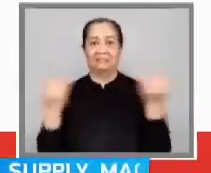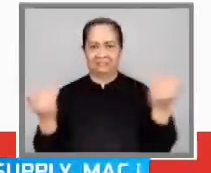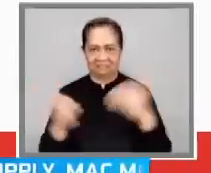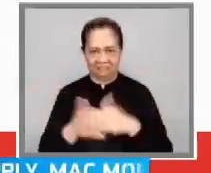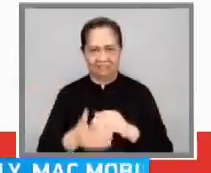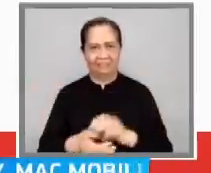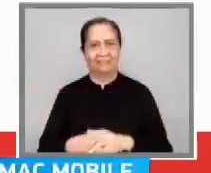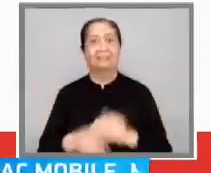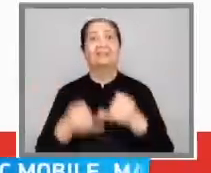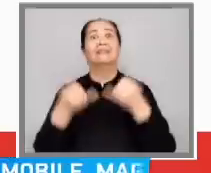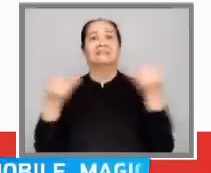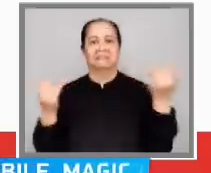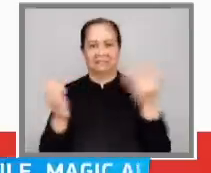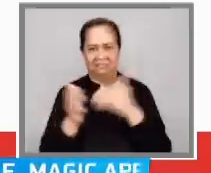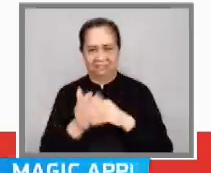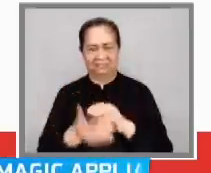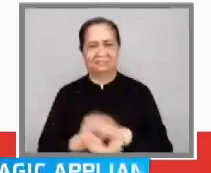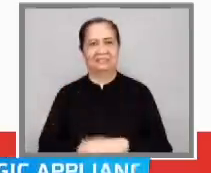Pansit. Pansit Japon?